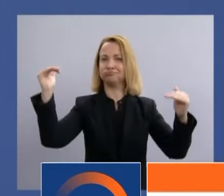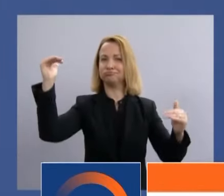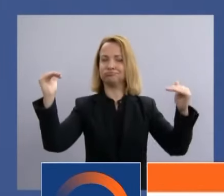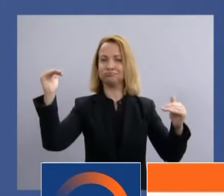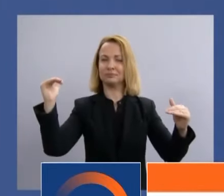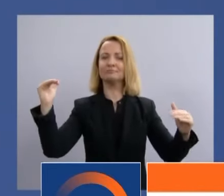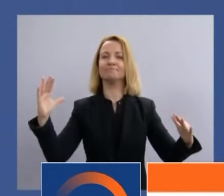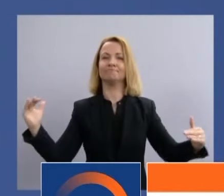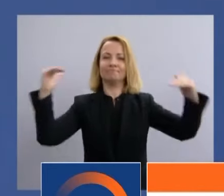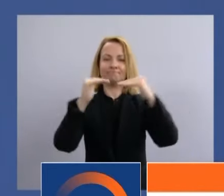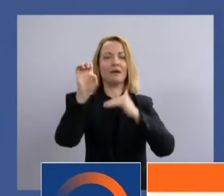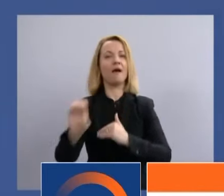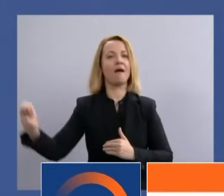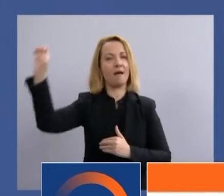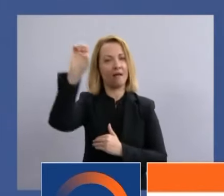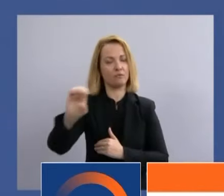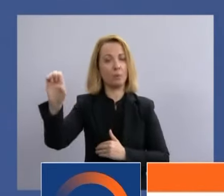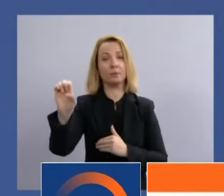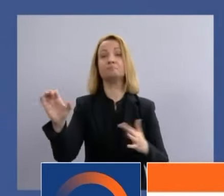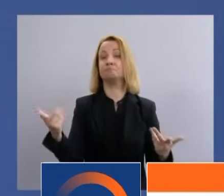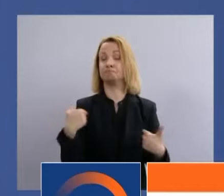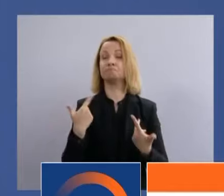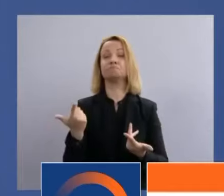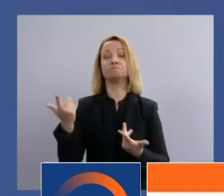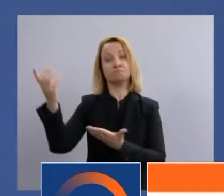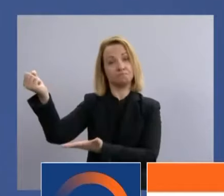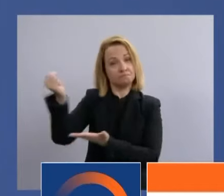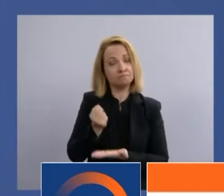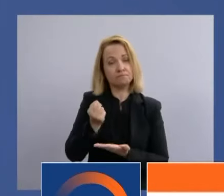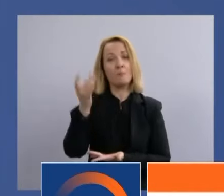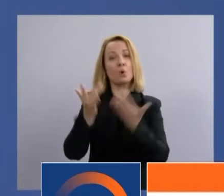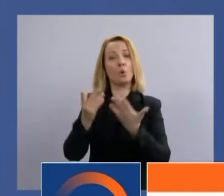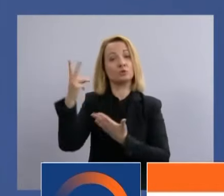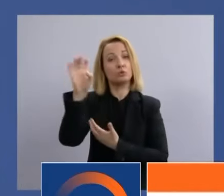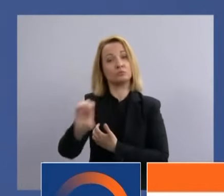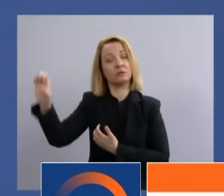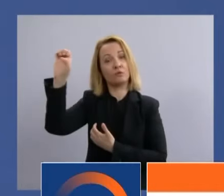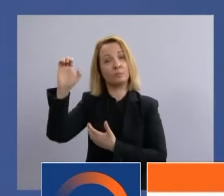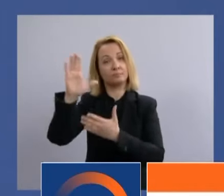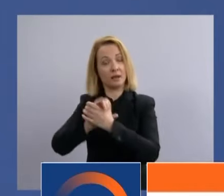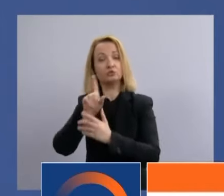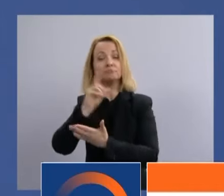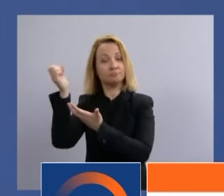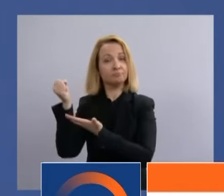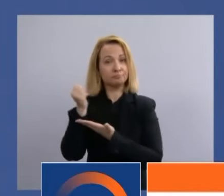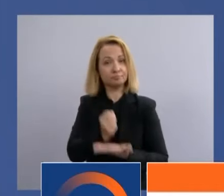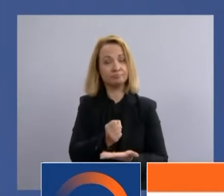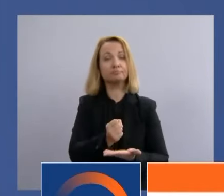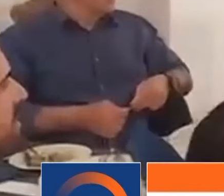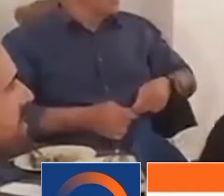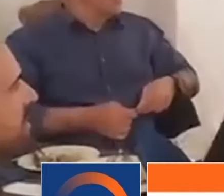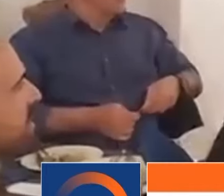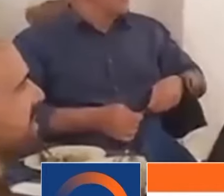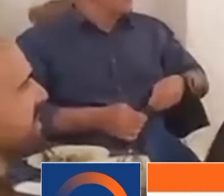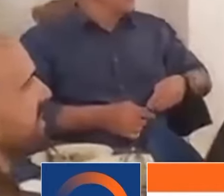μεταφράζοντας αυτή τη σχέση μας με την ευρωπαϊκή οικογένεια σε απτά έργα προς όφελος κάθε Ελληνίδος και κάθε